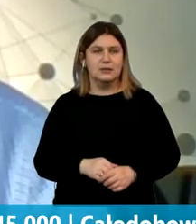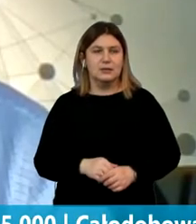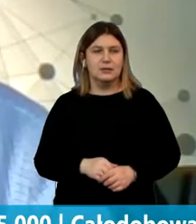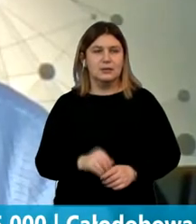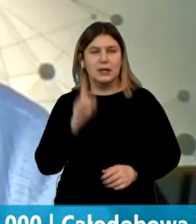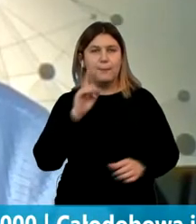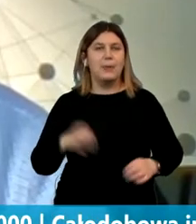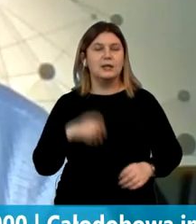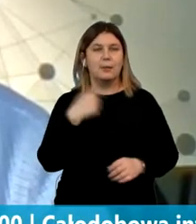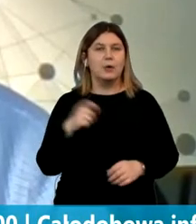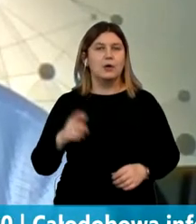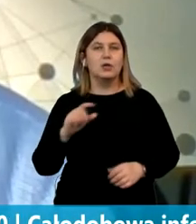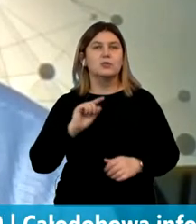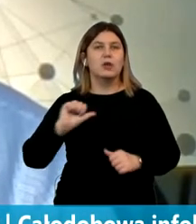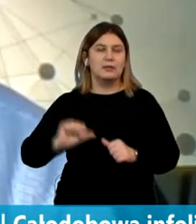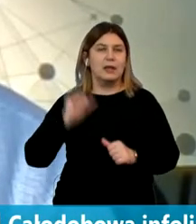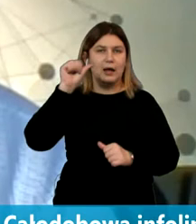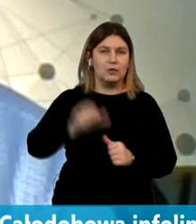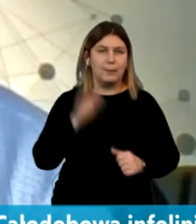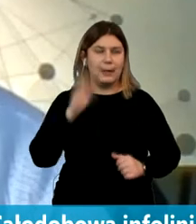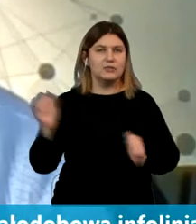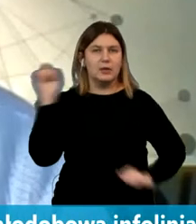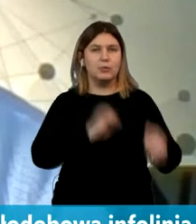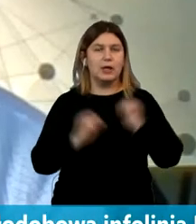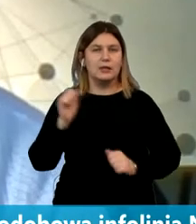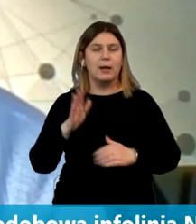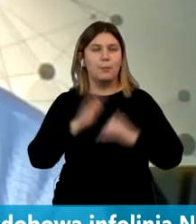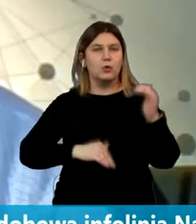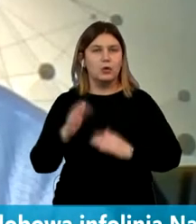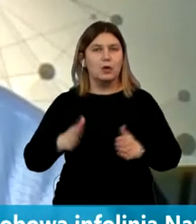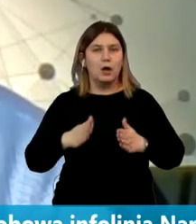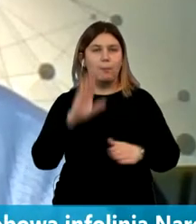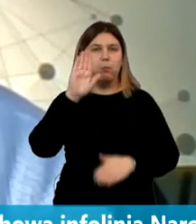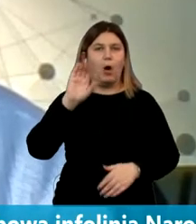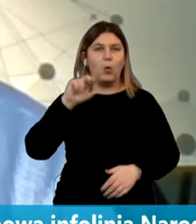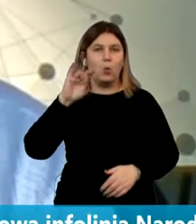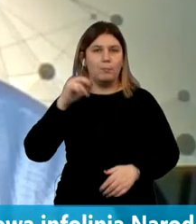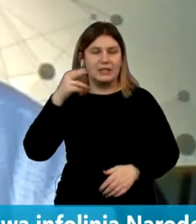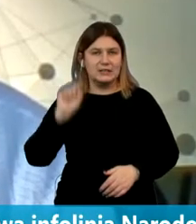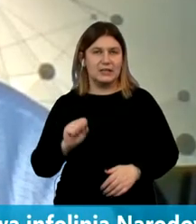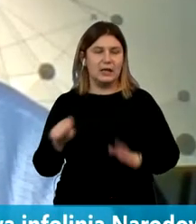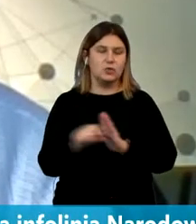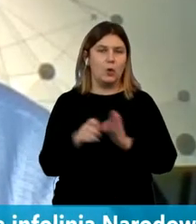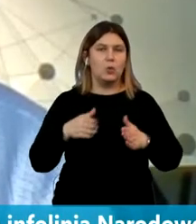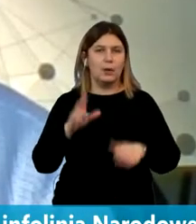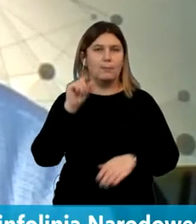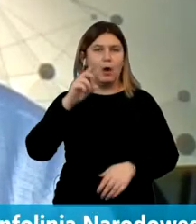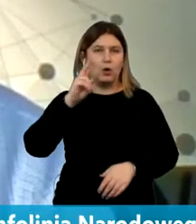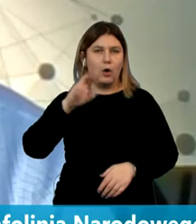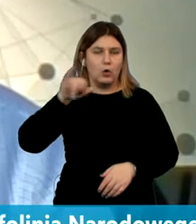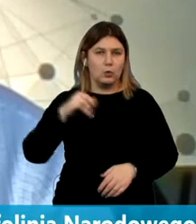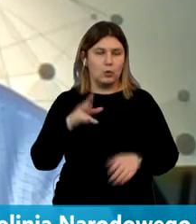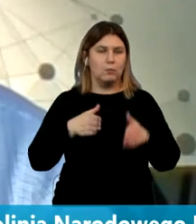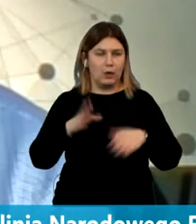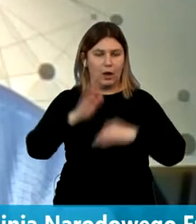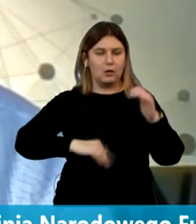Panie prezydencie, czy w przyszłym roku zostanie ogłoszony przetarg na budowę ścieżki rowerowej od ulicy Bogumilskiej do ulicy Pokoju? Panie Gracjanie, z tego co wiem, tak,